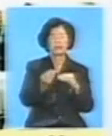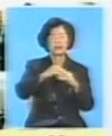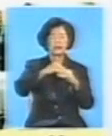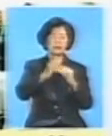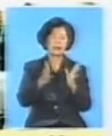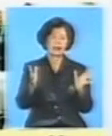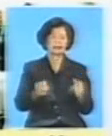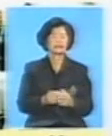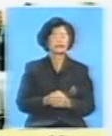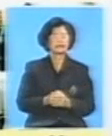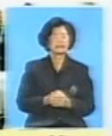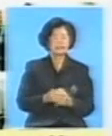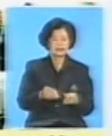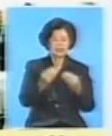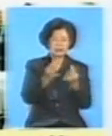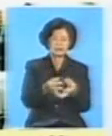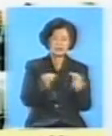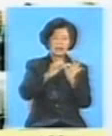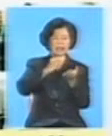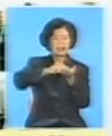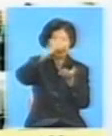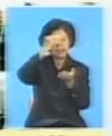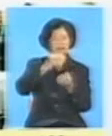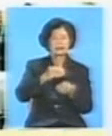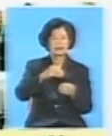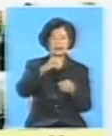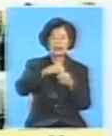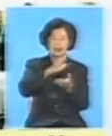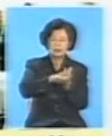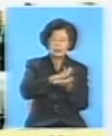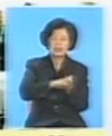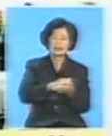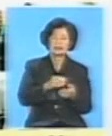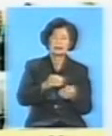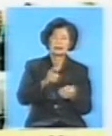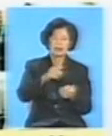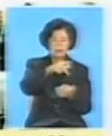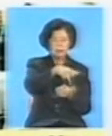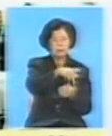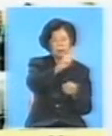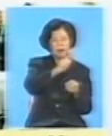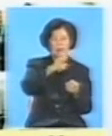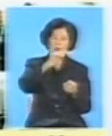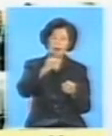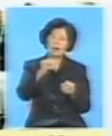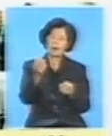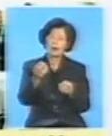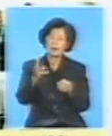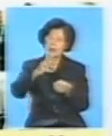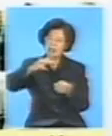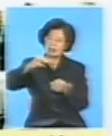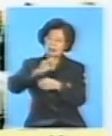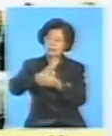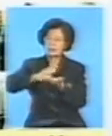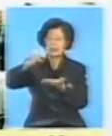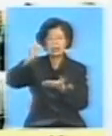เพราะฉะนั้นเราให้การให้ความสำคัญทางการศึกษาในระบบก็คือในระบบของรัฐเนี่ยนะครับต้องเรียนปอไหนมอไหนอุดมศึกษาอะไรก็ว่าน